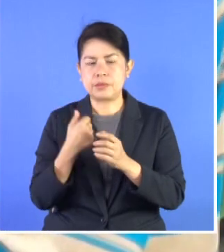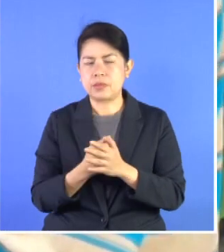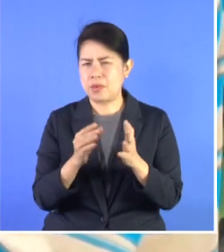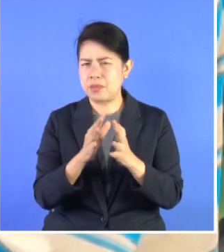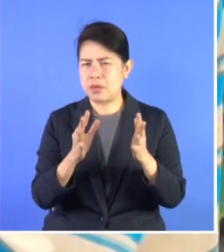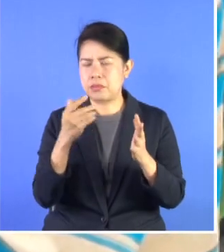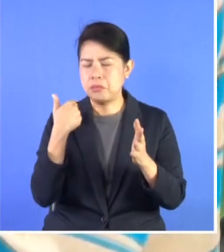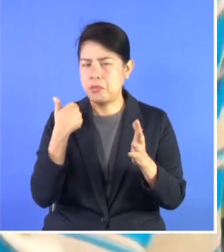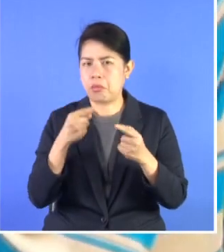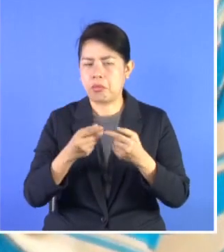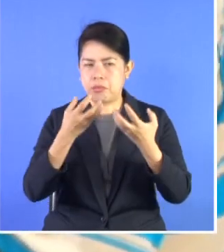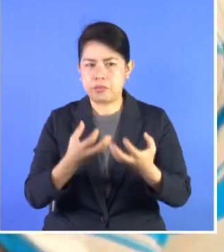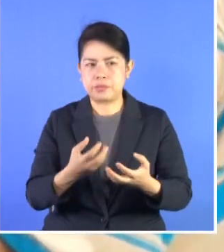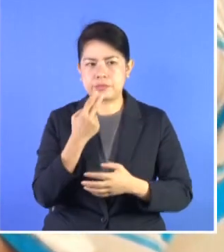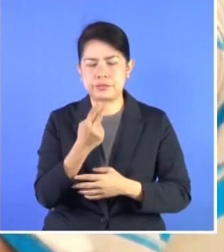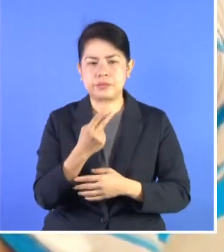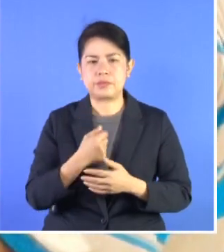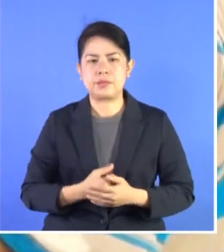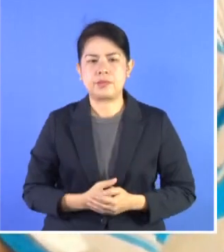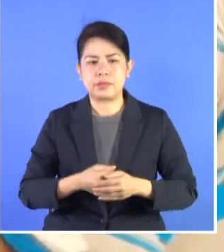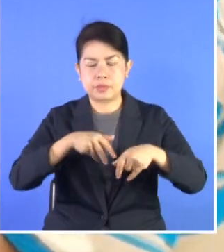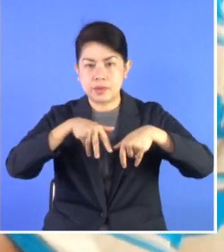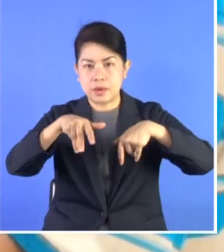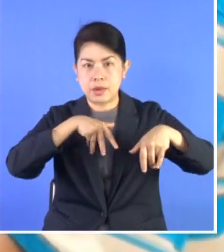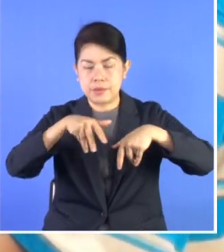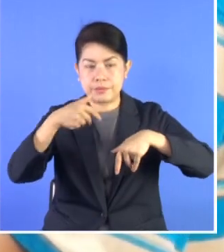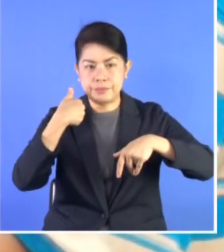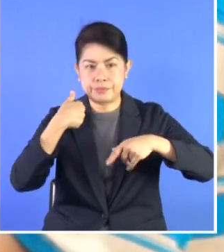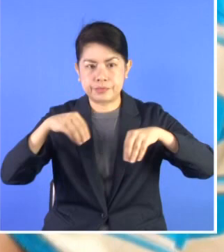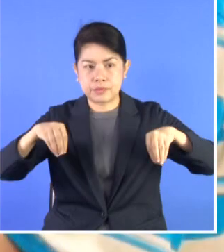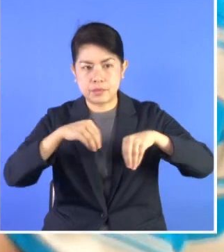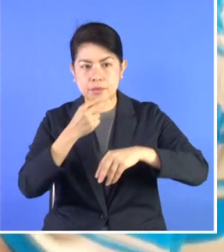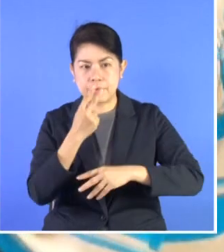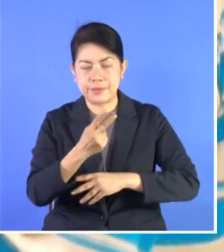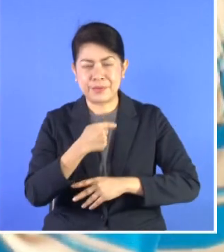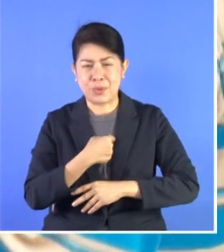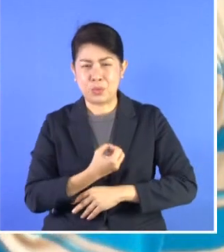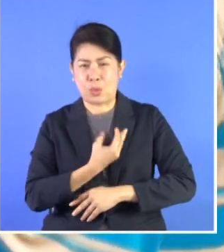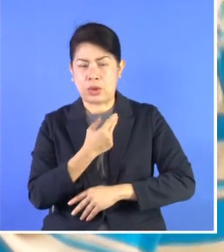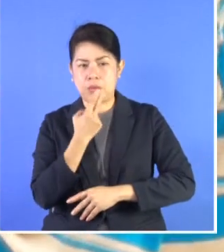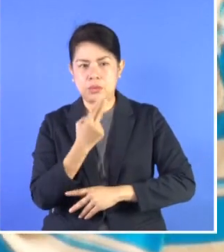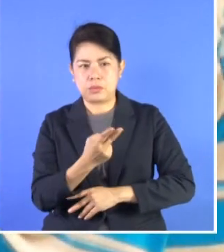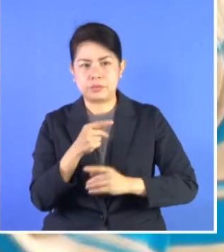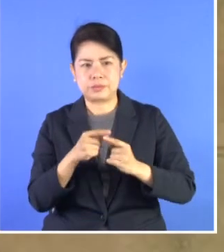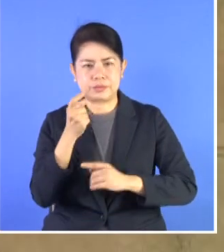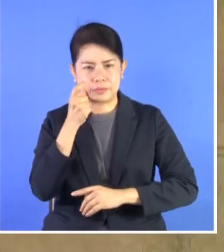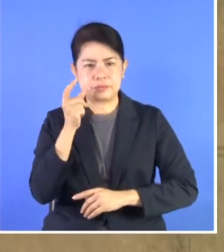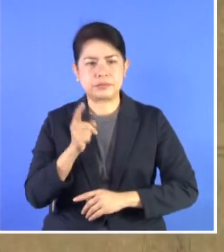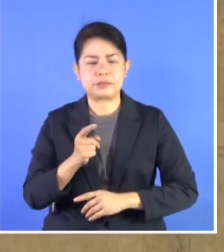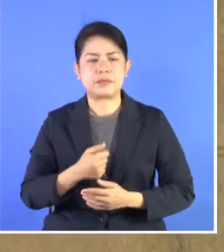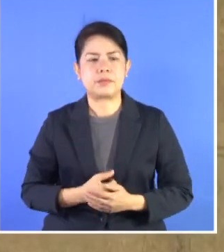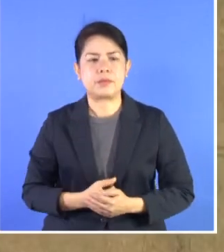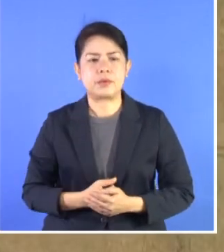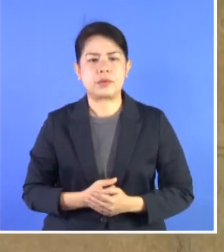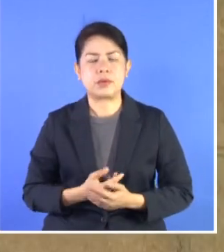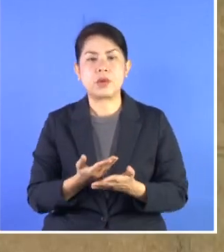างๆเนี่ยรับน้ำหนักแทบไม่ไหวชาวบ้านใกล้เรือนเคียงมามาเห็นแล้วก็ตกใจในมะนาวลูกใหญ่อย่างที่ว่านี ้ ขอซื้อลูก